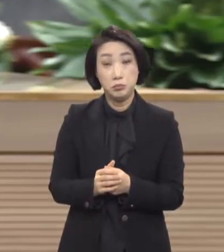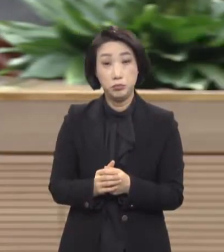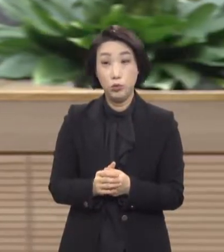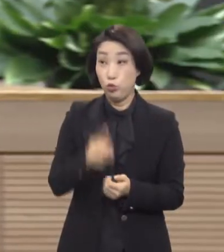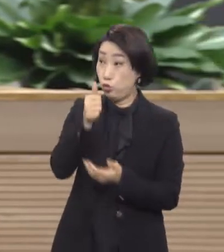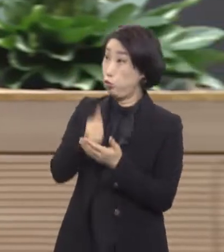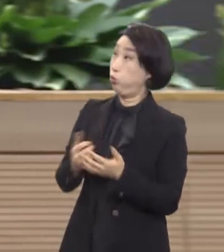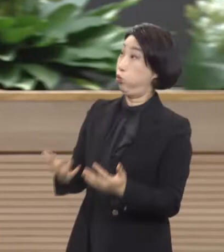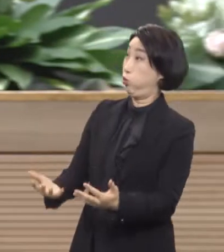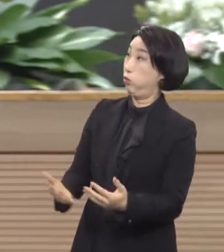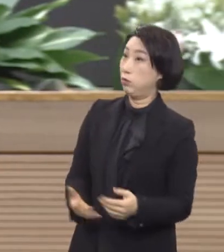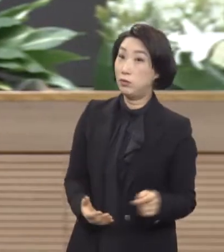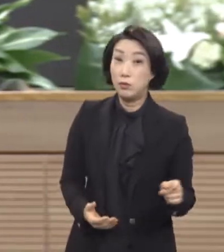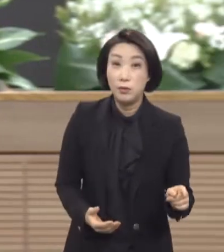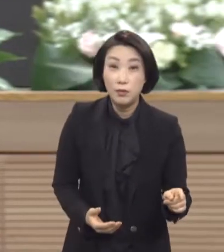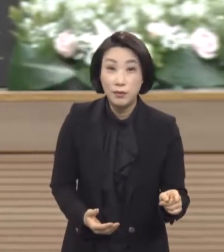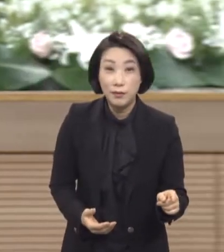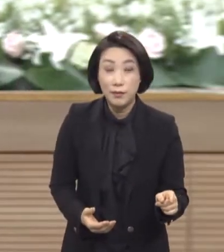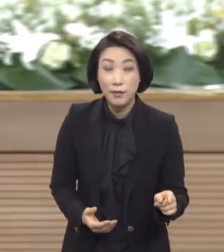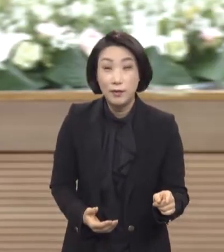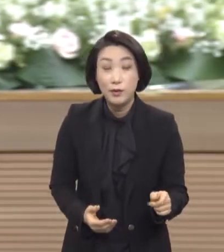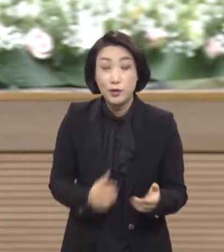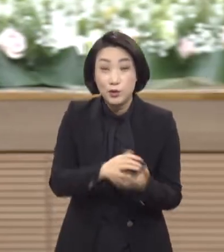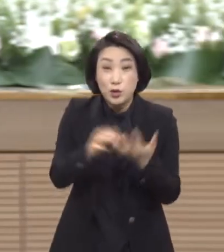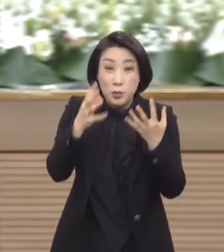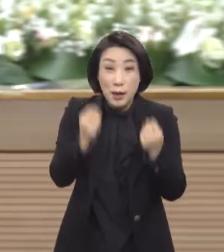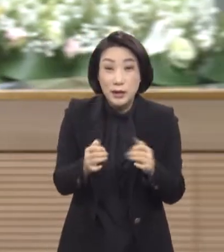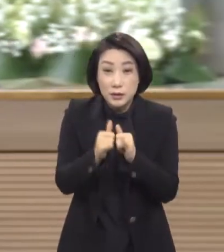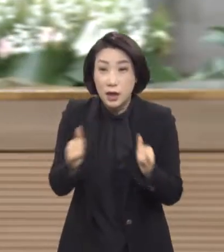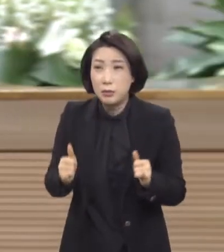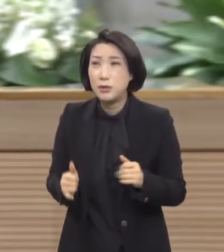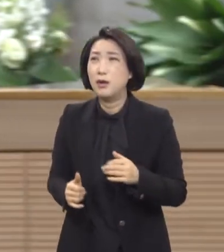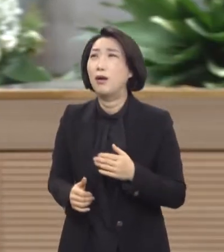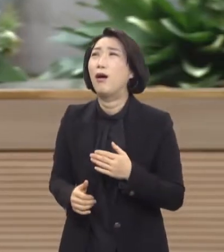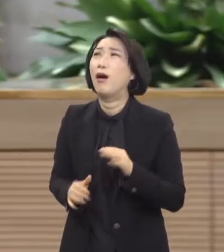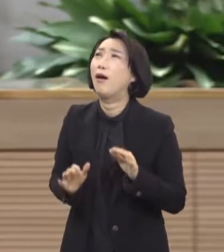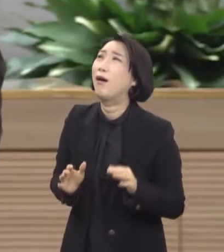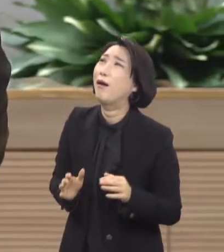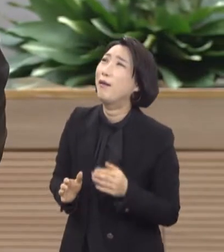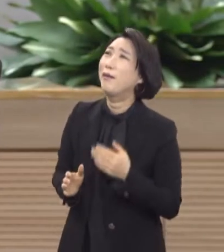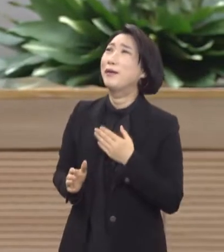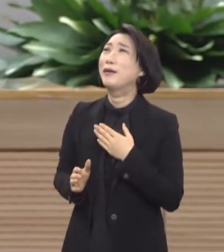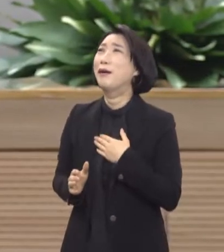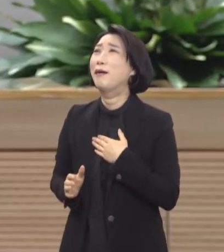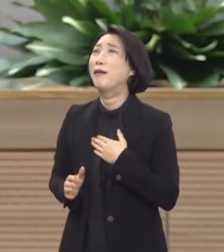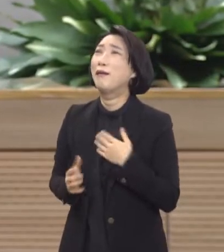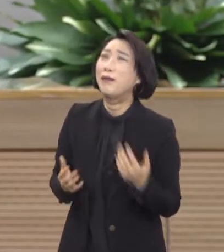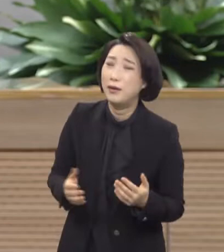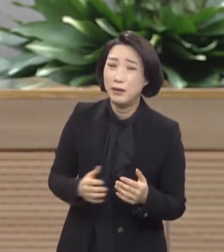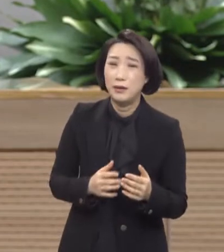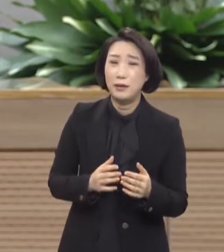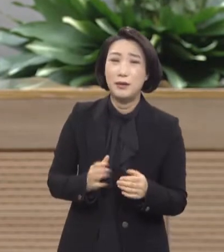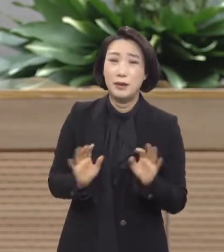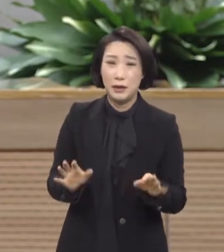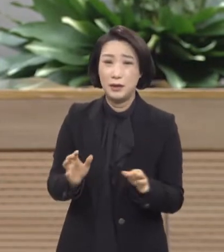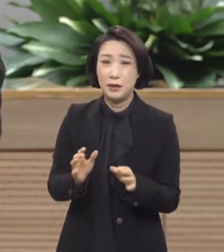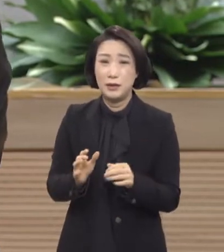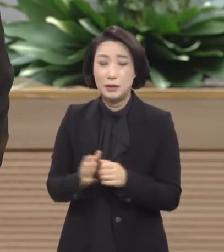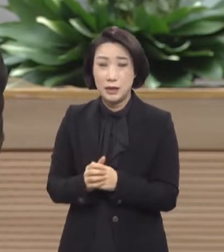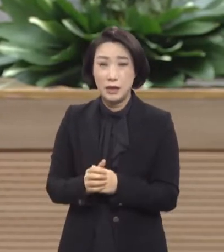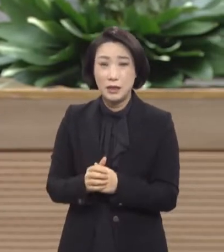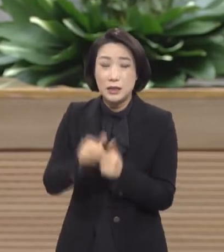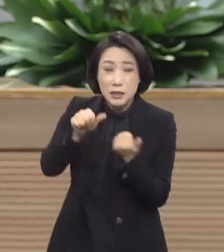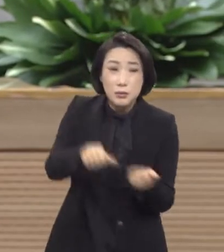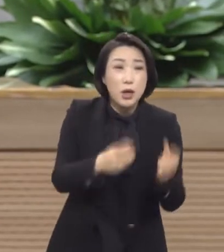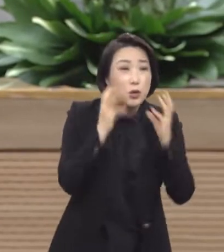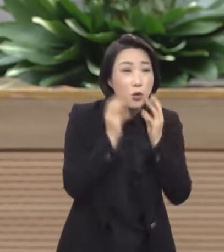죄 없대요. 그 수많은 사람들이 예 와서 예수님 이 침례